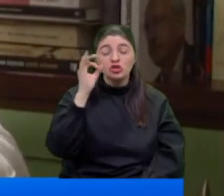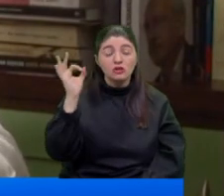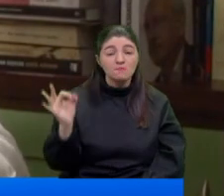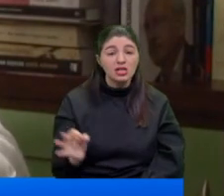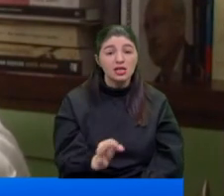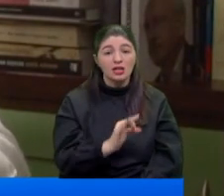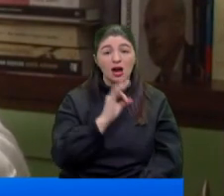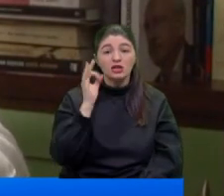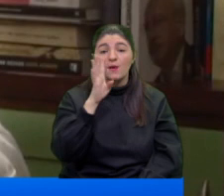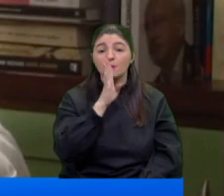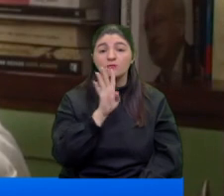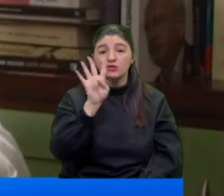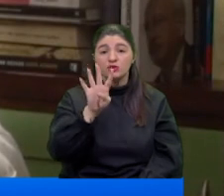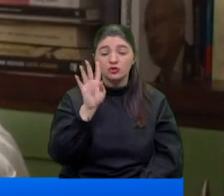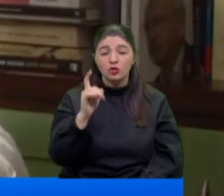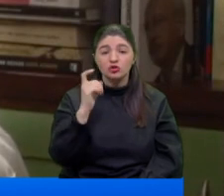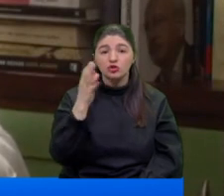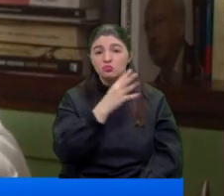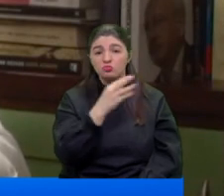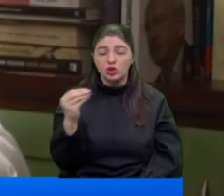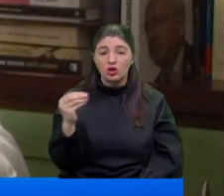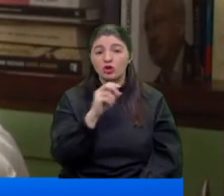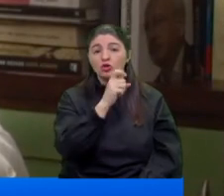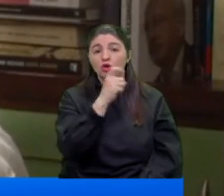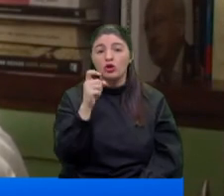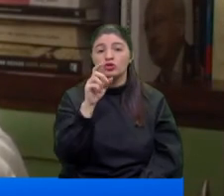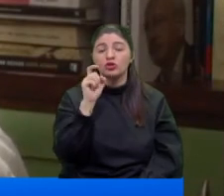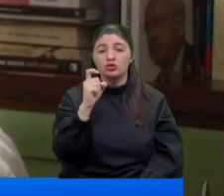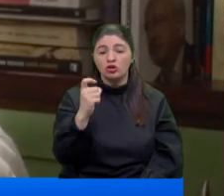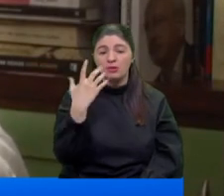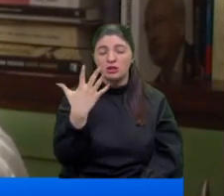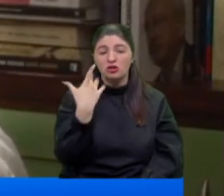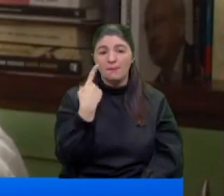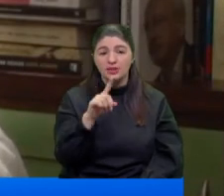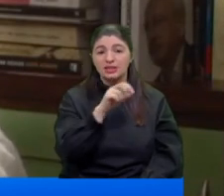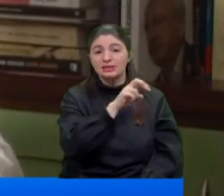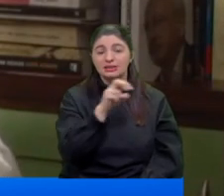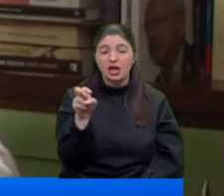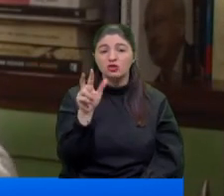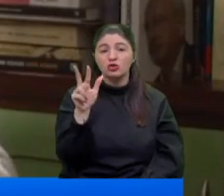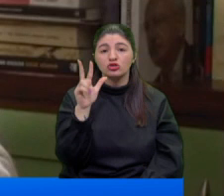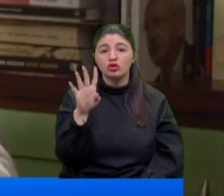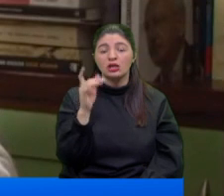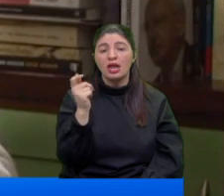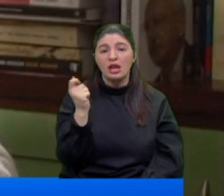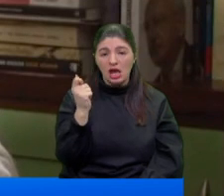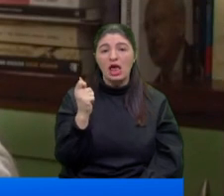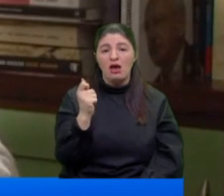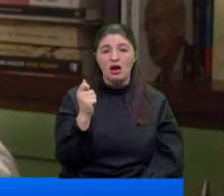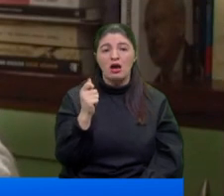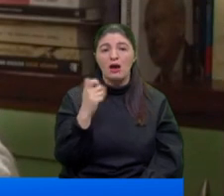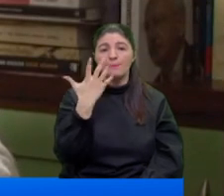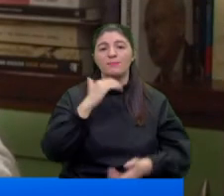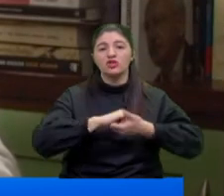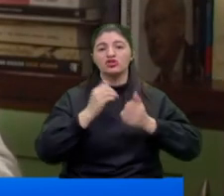9 milyar 449 milyon 995 bin 834 liraya